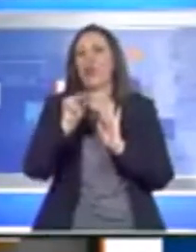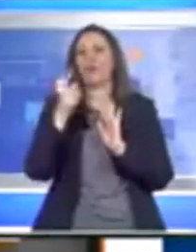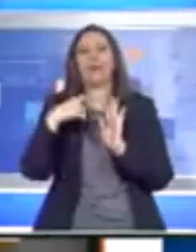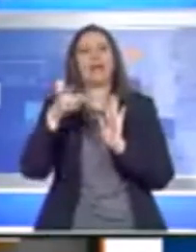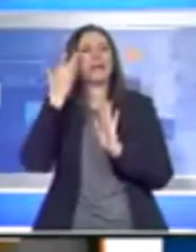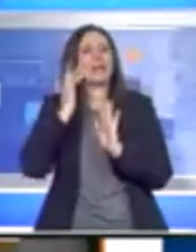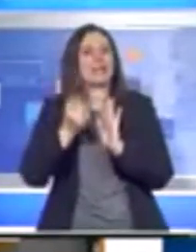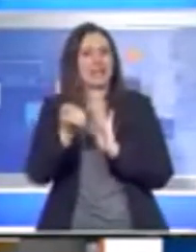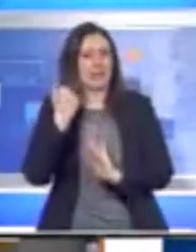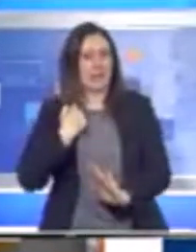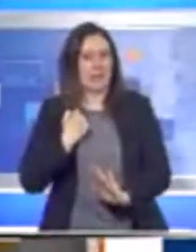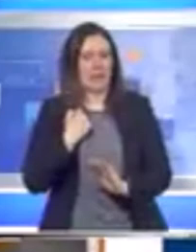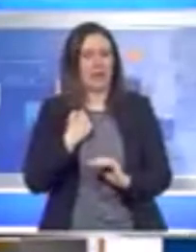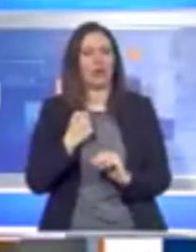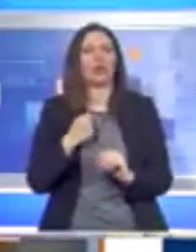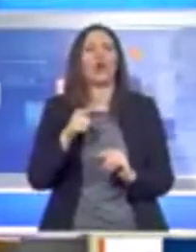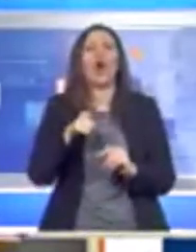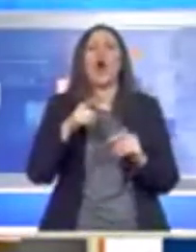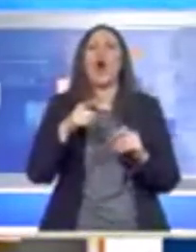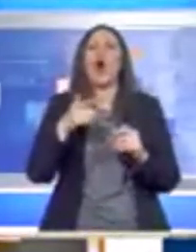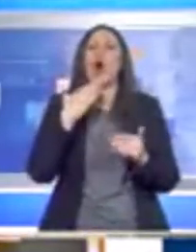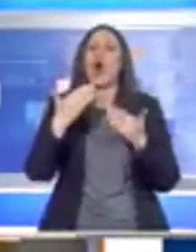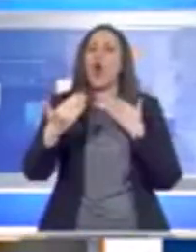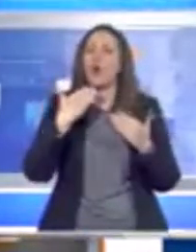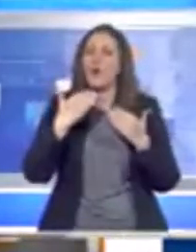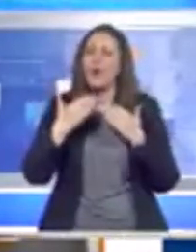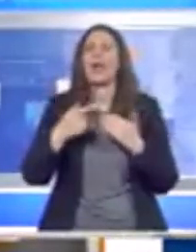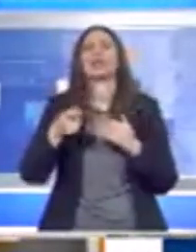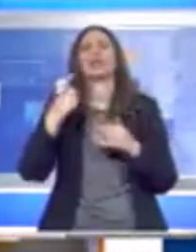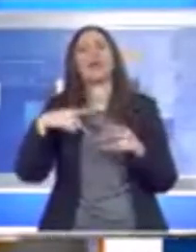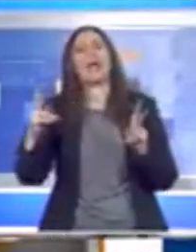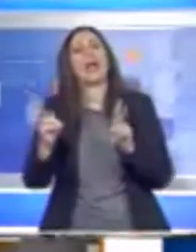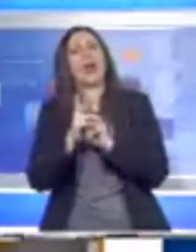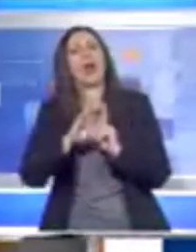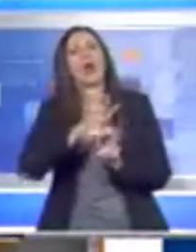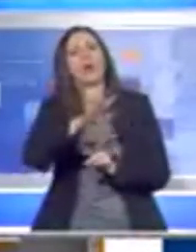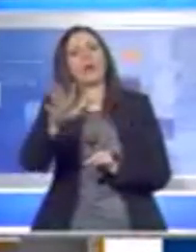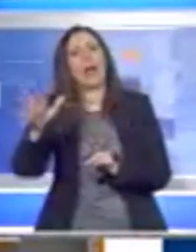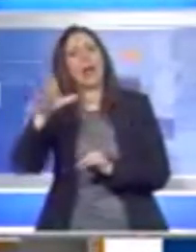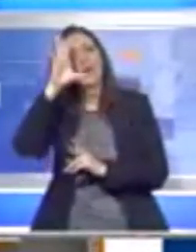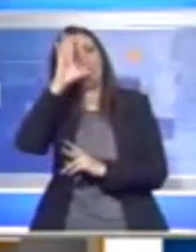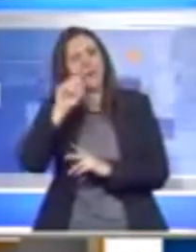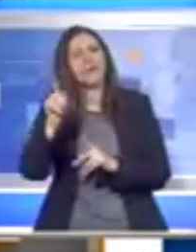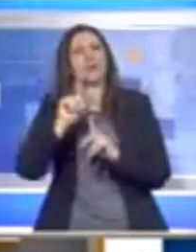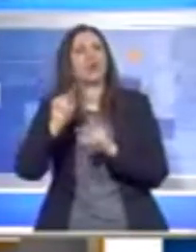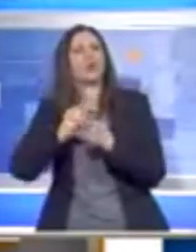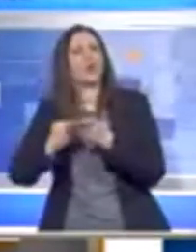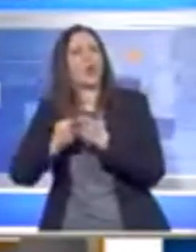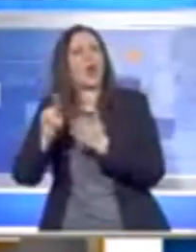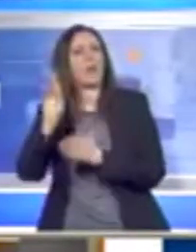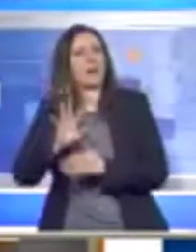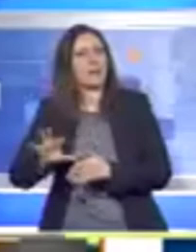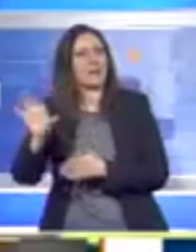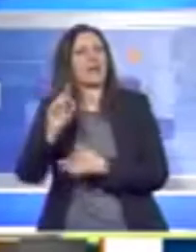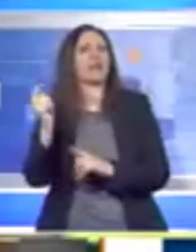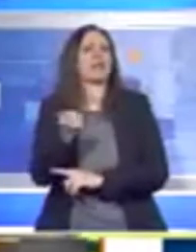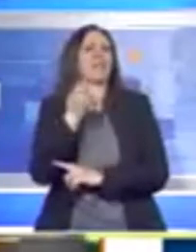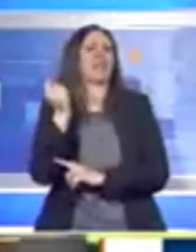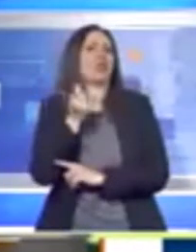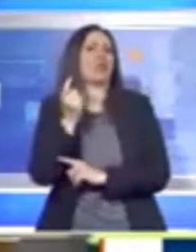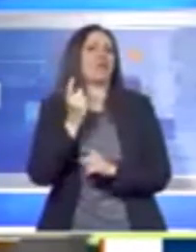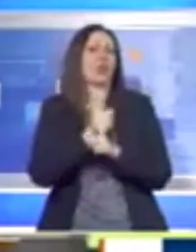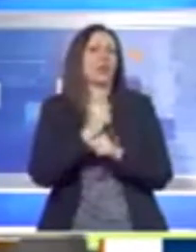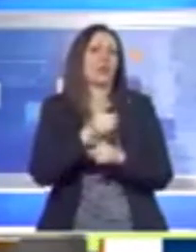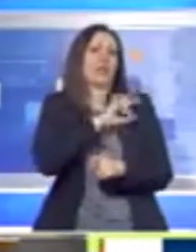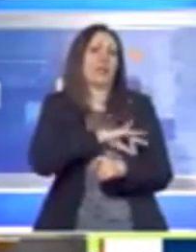Il convegno è solo il primo di una serie di incontri nell'Ateneo e nelle scuole della Basilicata con cui i vigili del fuoco vogliono intercettare i giovani interessati a